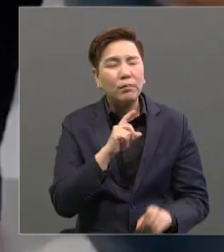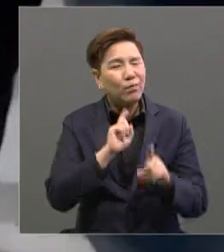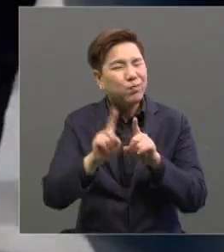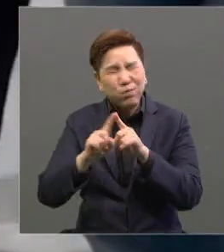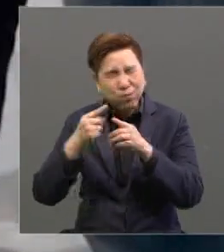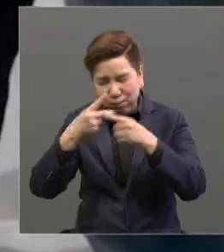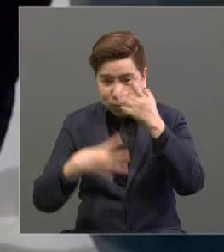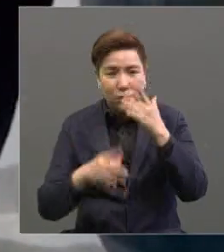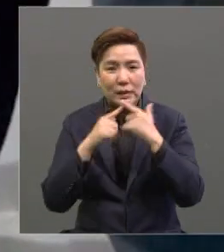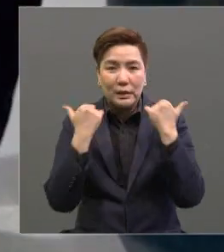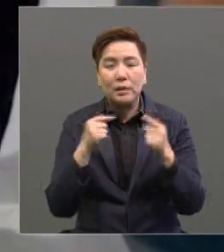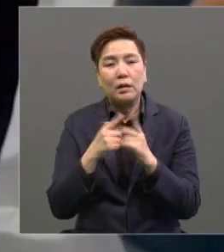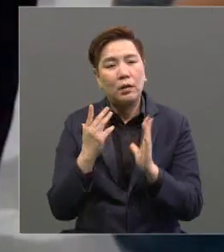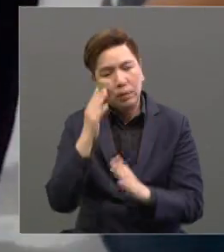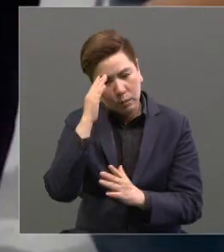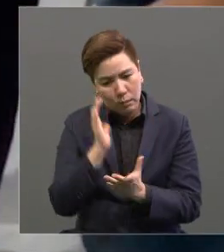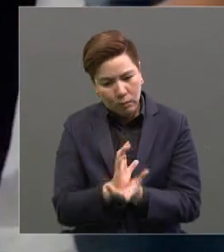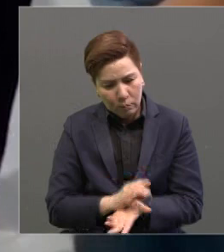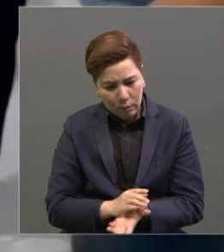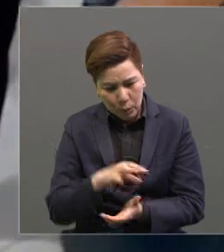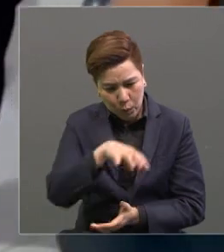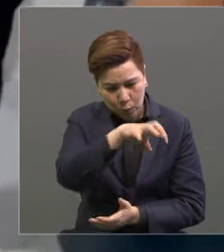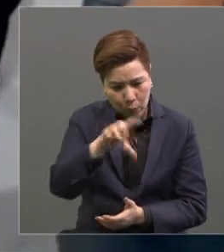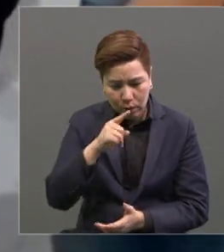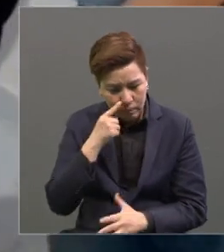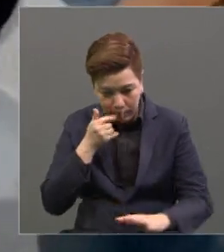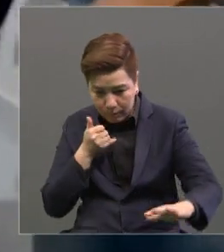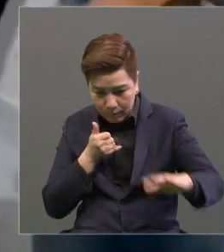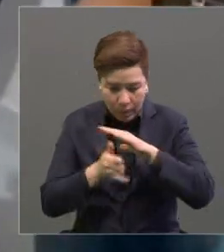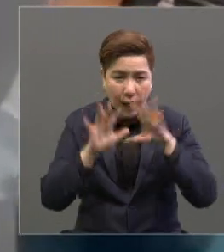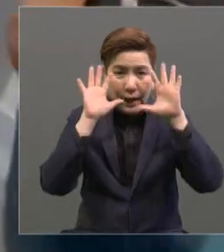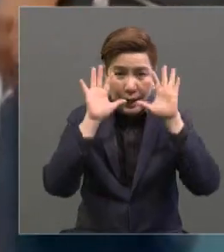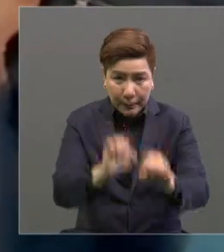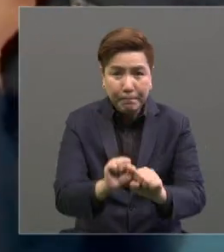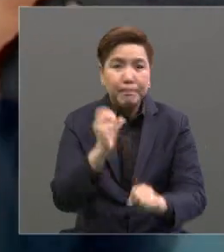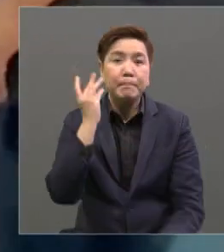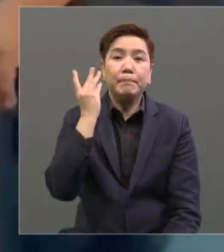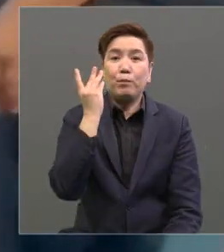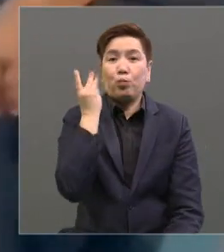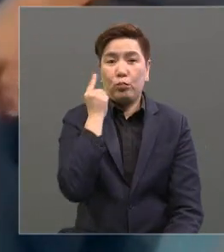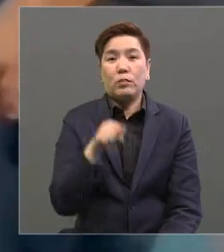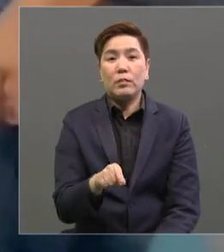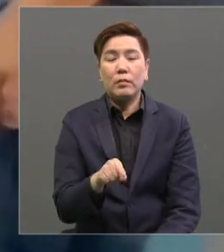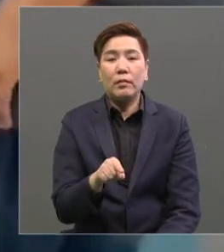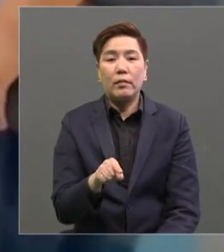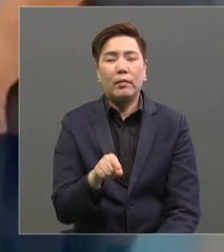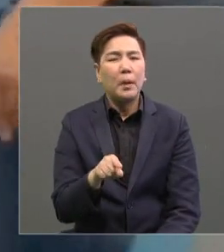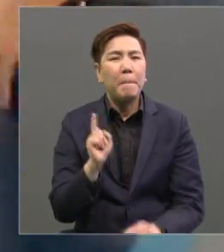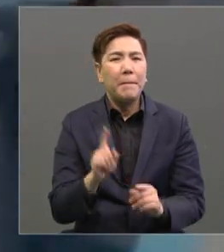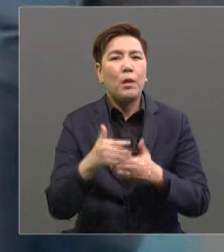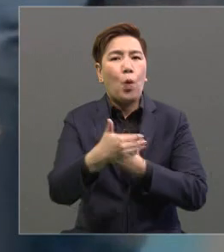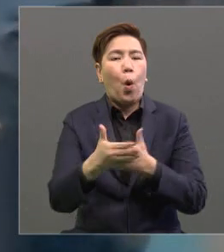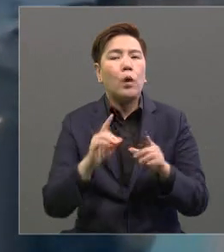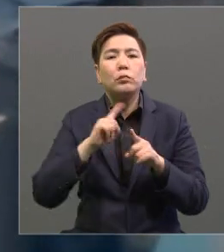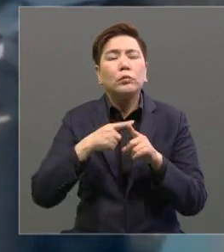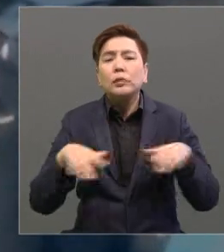อะไรอีกสารพัดเลยฮะเจ้าหน้าที่ก็เลยสืบทราบสถานที่แล้วก็บุกเข้าไปเลยเมื่อวานนี้นะคือเป็นห้อง